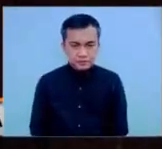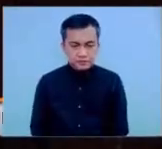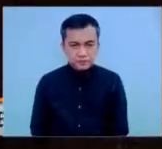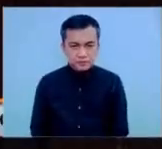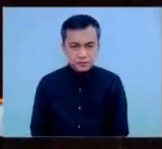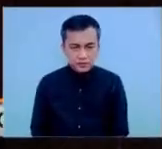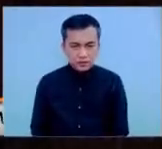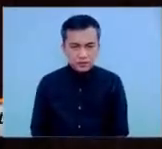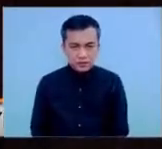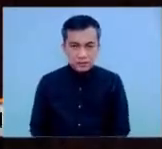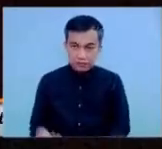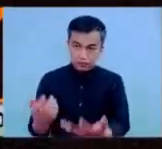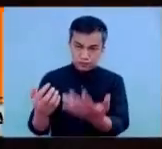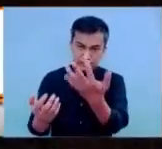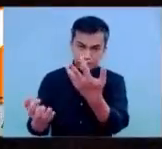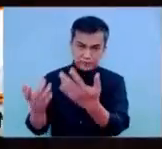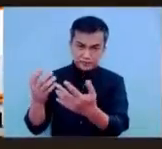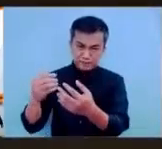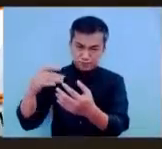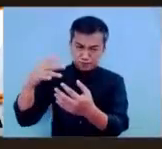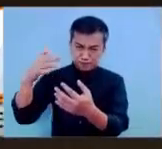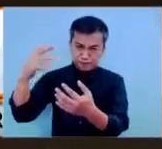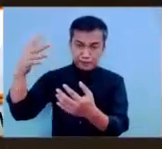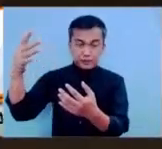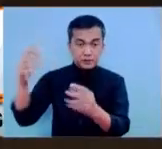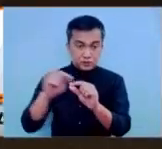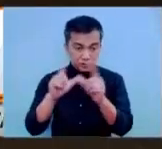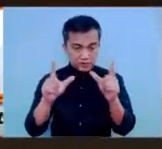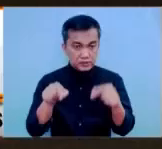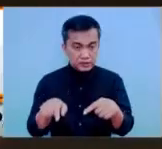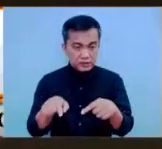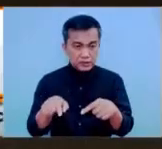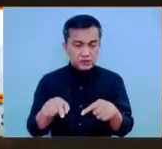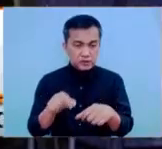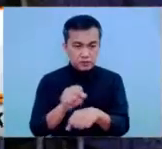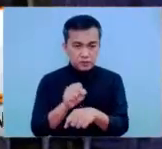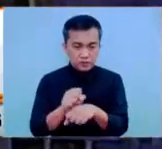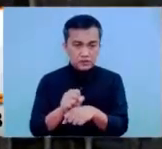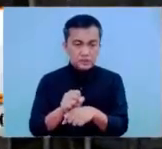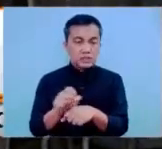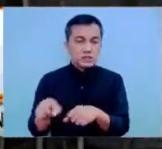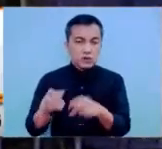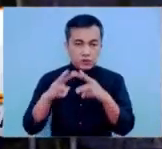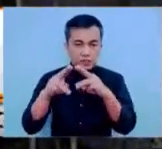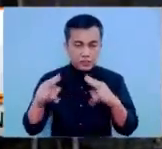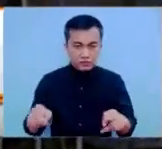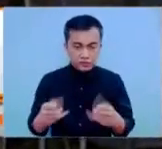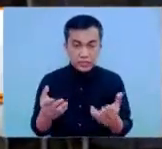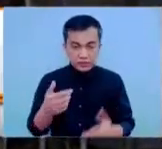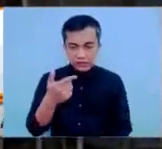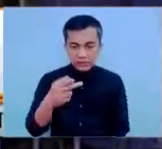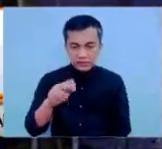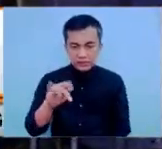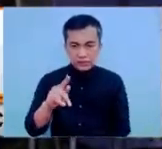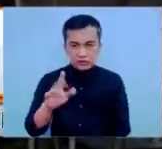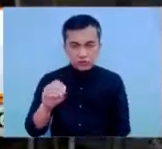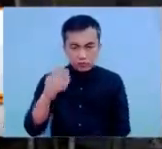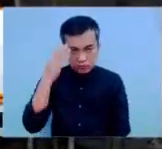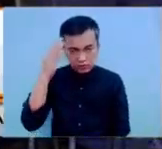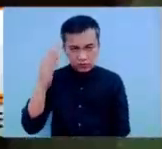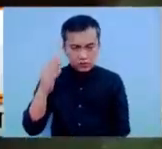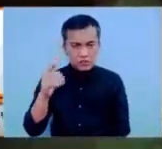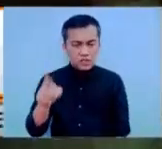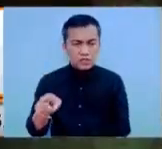Malaking apoy at makapal na usok ang gumising sa ilang stay-in na empleyado ng isang bodega sa Giginto, Bulacan, alas 12:30 ng hating gabi